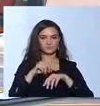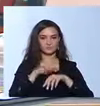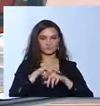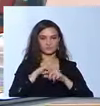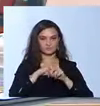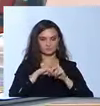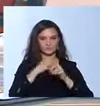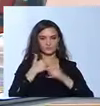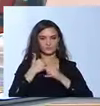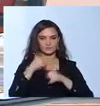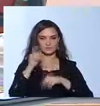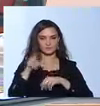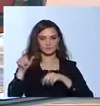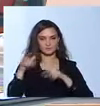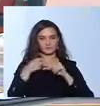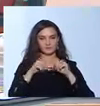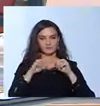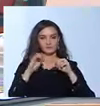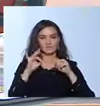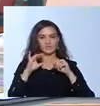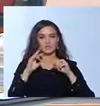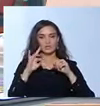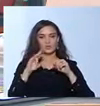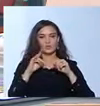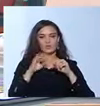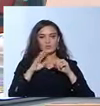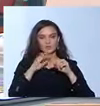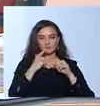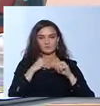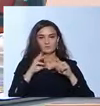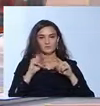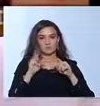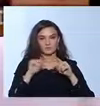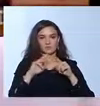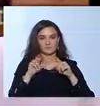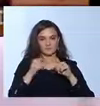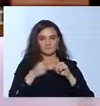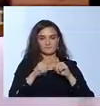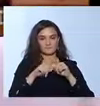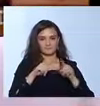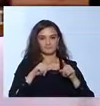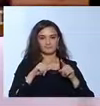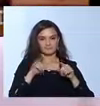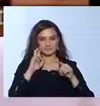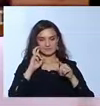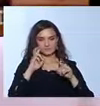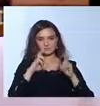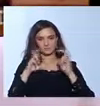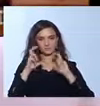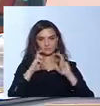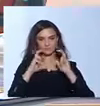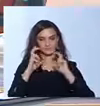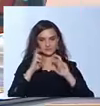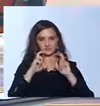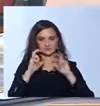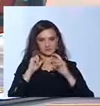ბრძანდებოდნენ დერმატო-ვენეროლოგი ქალბატონი მაკა დოღოზაშვილი და თბილისის სახელმწიფო სამედიცინო